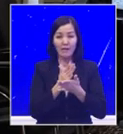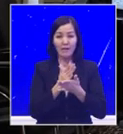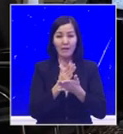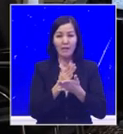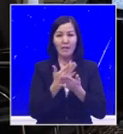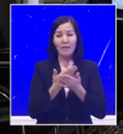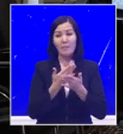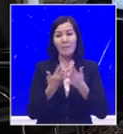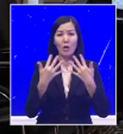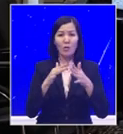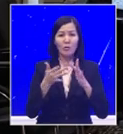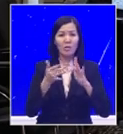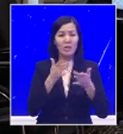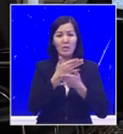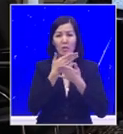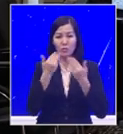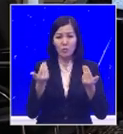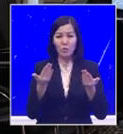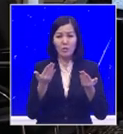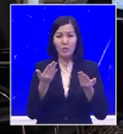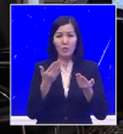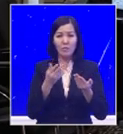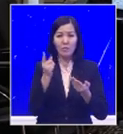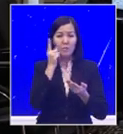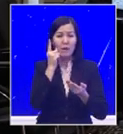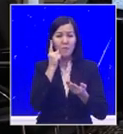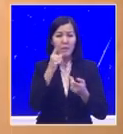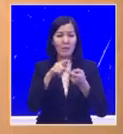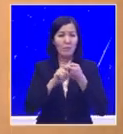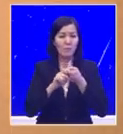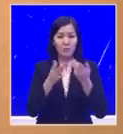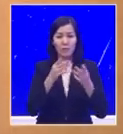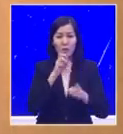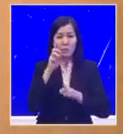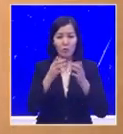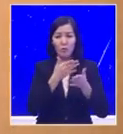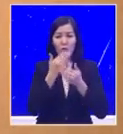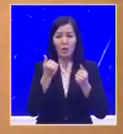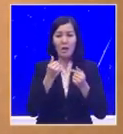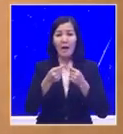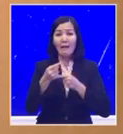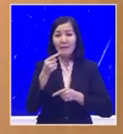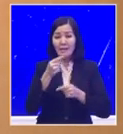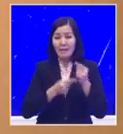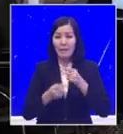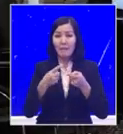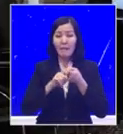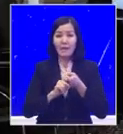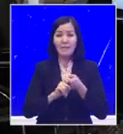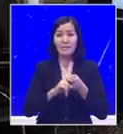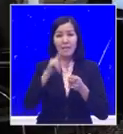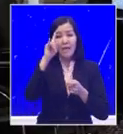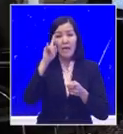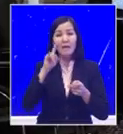интернет жоқ, ол жерде не интернет жоқ, не мобильдік желі ұсталмайды. Енді олармен кері байланысты жаңағы